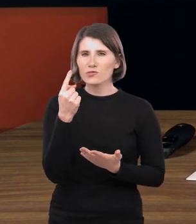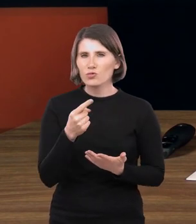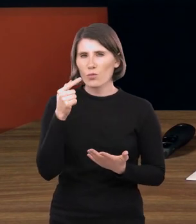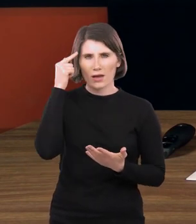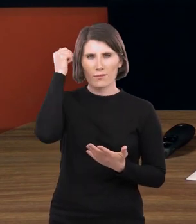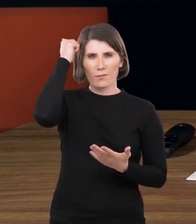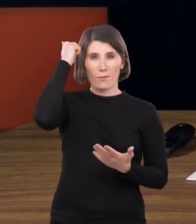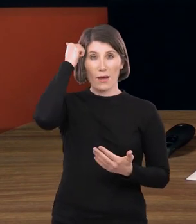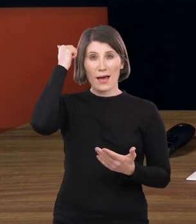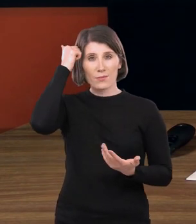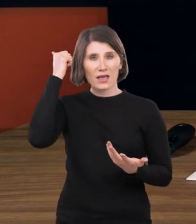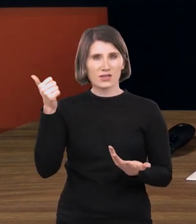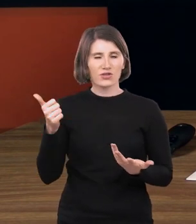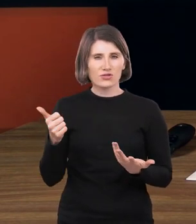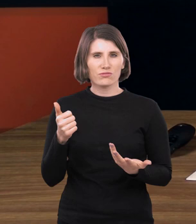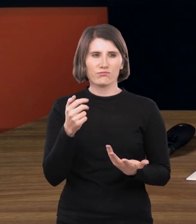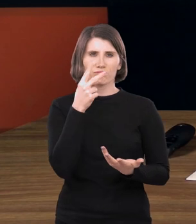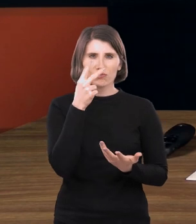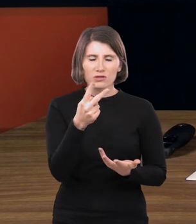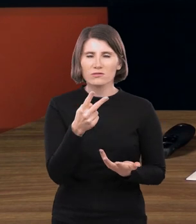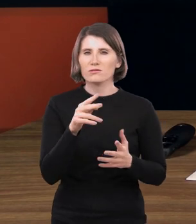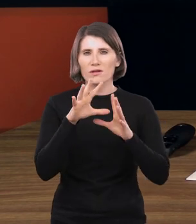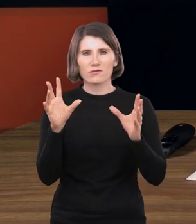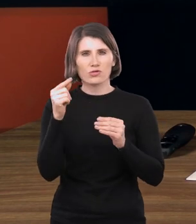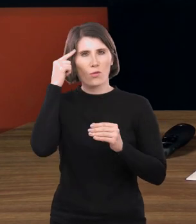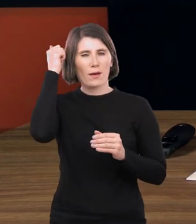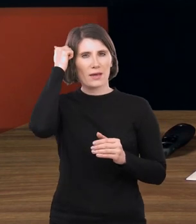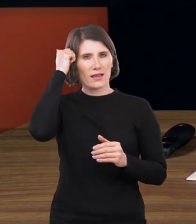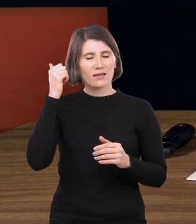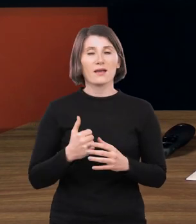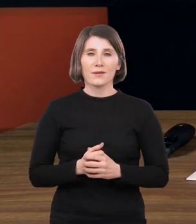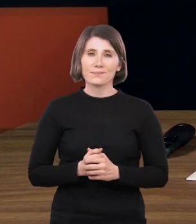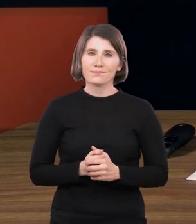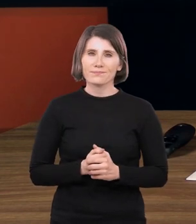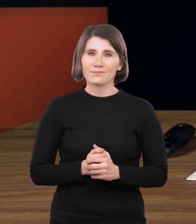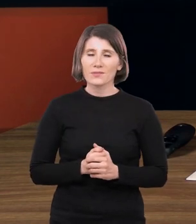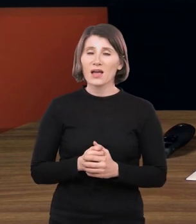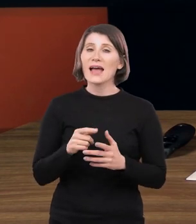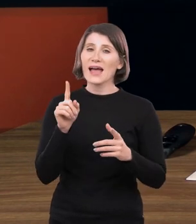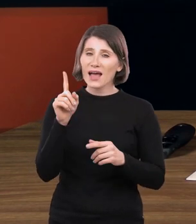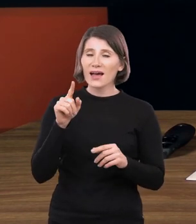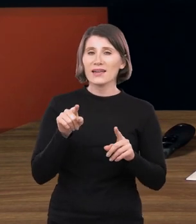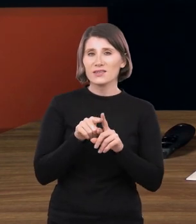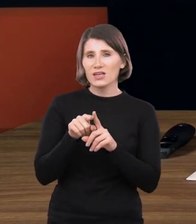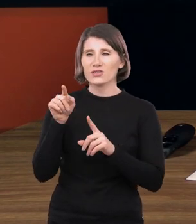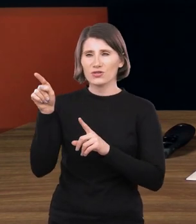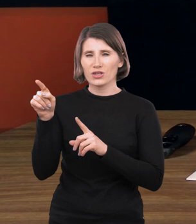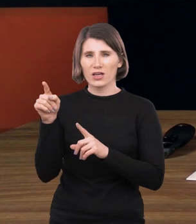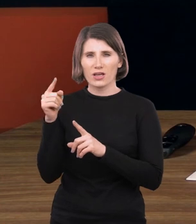genialną pamięć wzrokową, wręcz wybitną pamięć wzrokową. Z kolei jej krótka droga